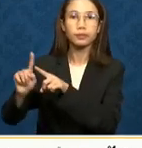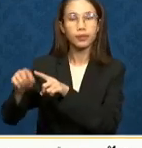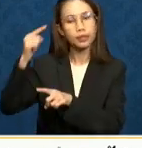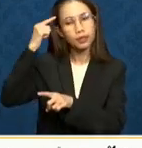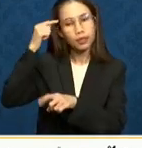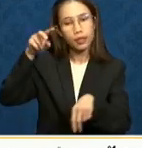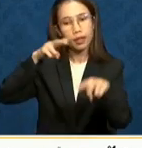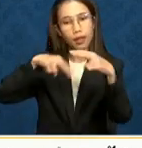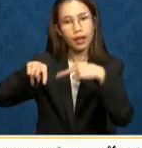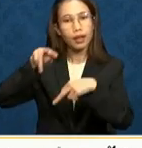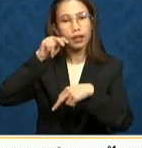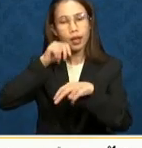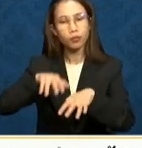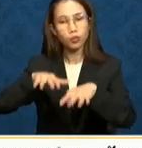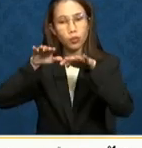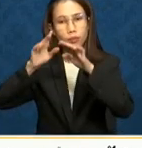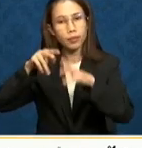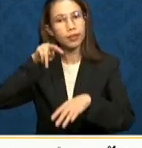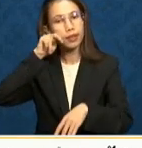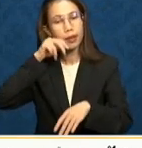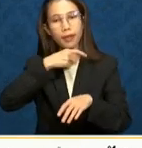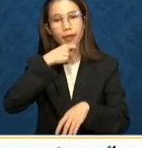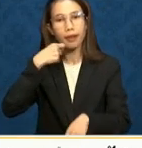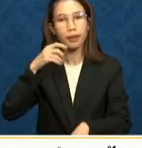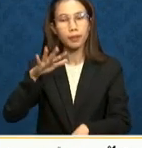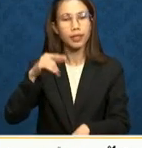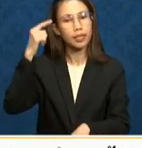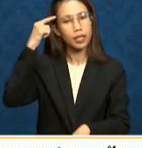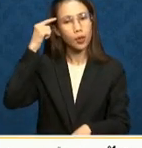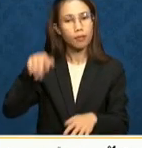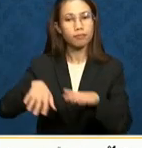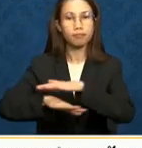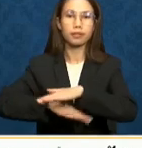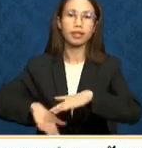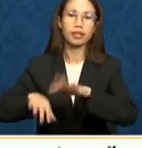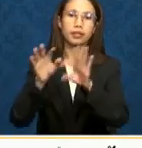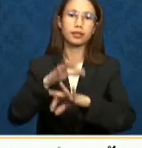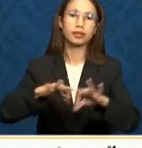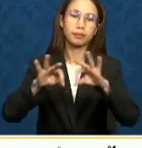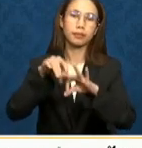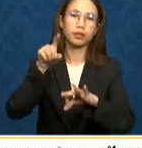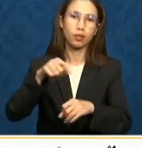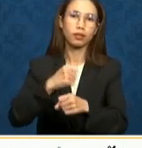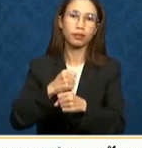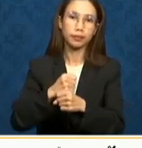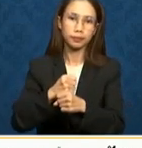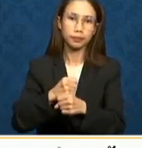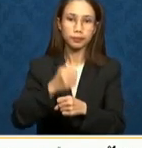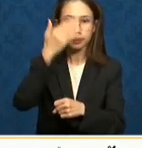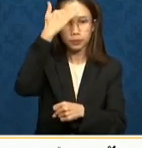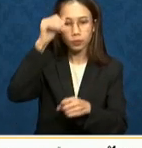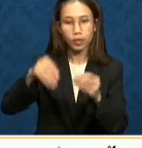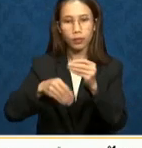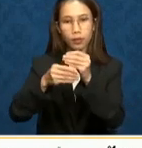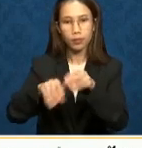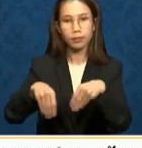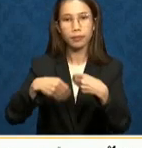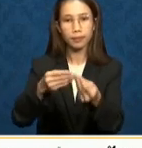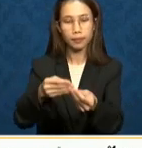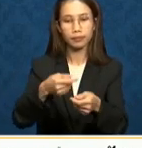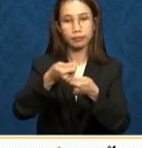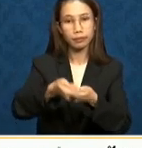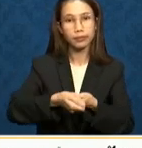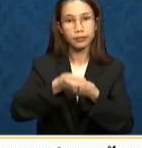งน้ำไม่ให้น้ำท่วมไม่ให้น้ำแล้งสิ่งต่างๆนี้เป็นโครงสร้างพื้นฐานที่จำเป็นต้องทำเพื่อเพิ่มสิ่งเหล่านี้แต่สิ่งที่เราต้